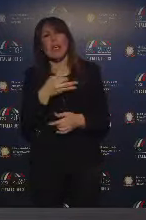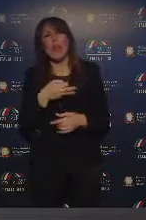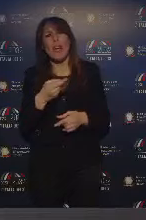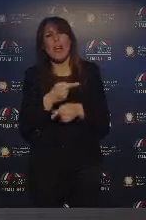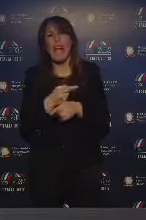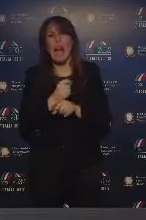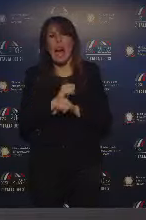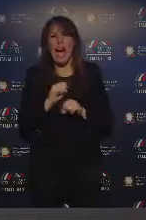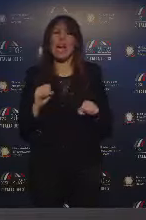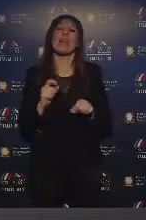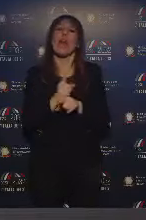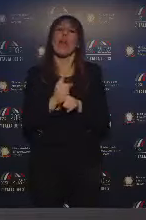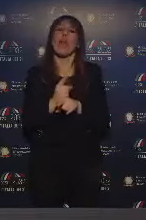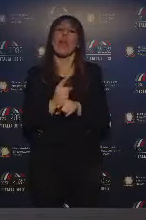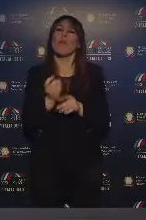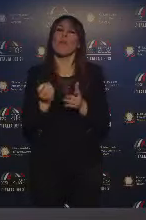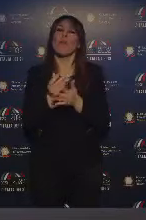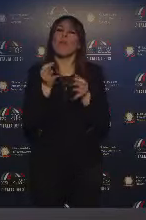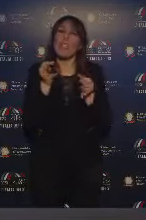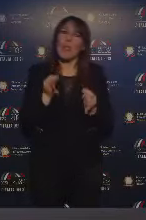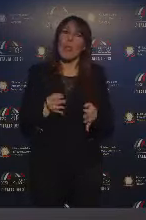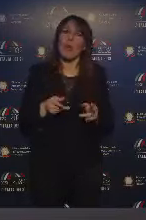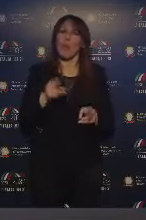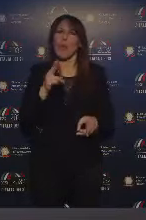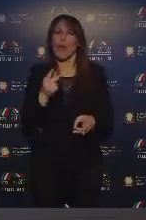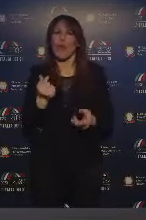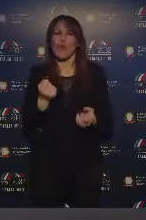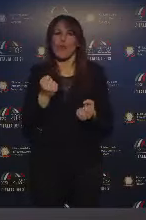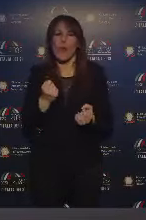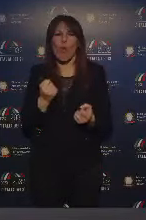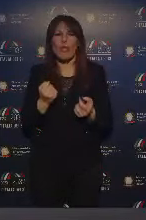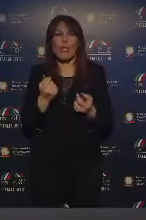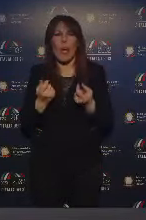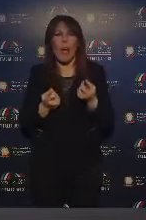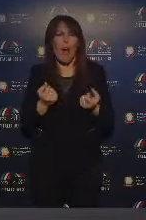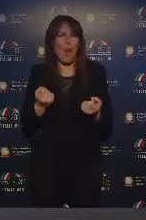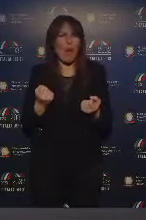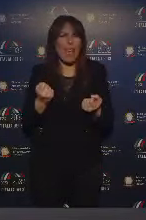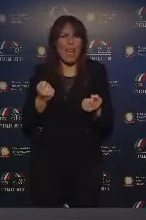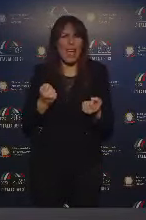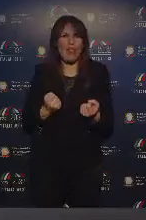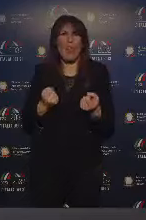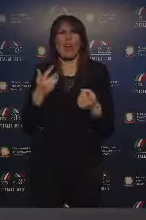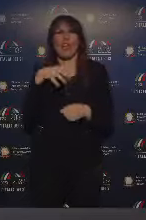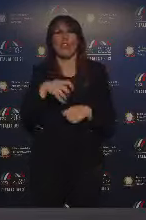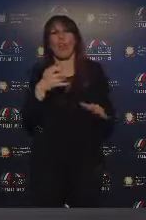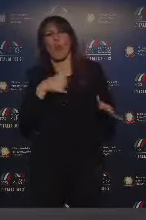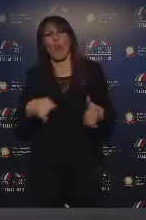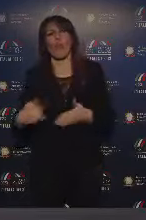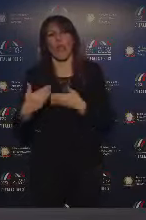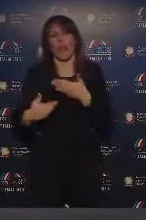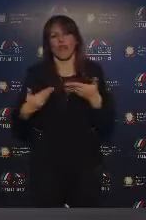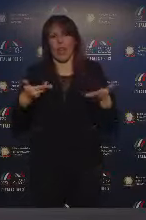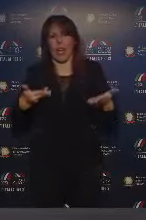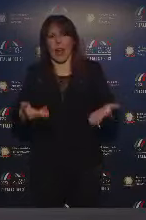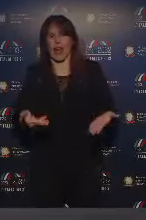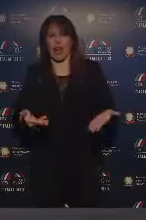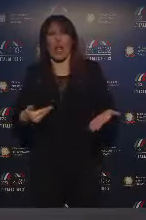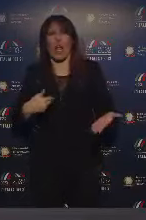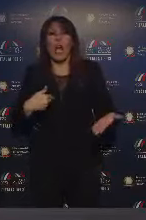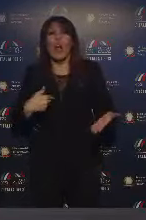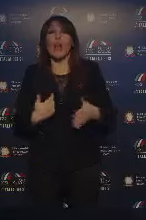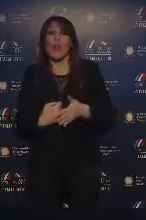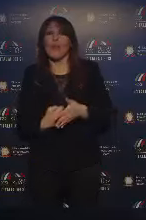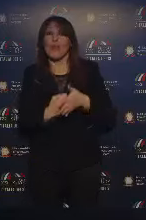produzione più sicura e meno costosa per quello che riguarda i reattori di ultima generazione Quindi da questo punto di vista io sono assolutamente un